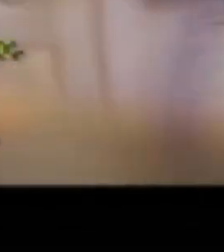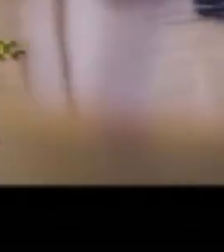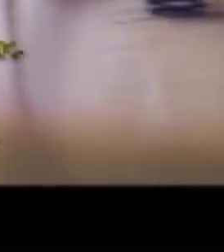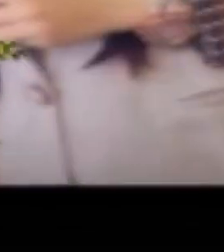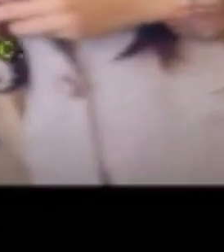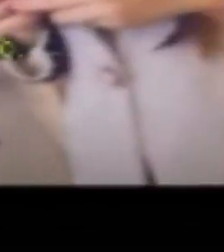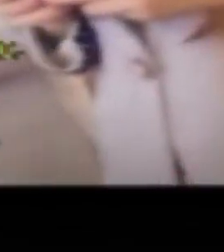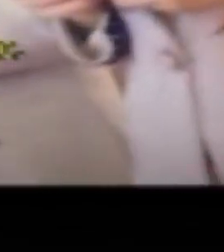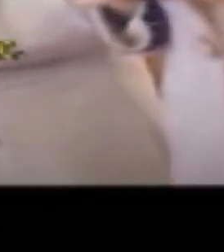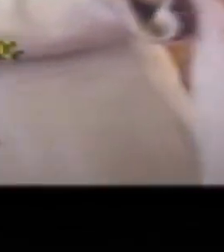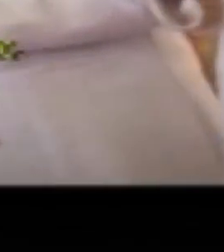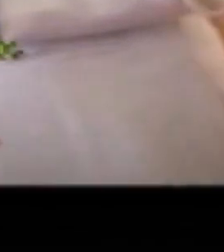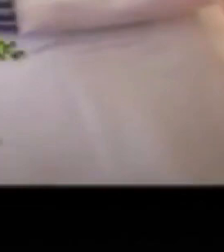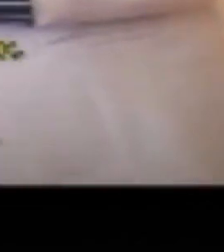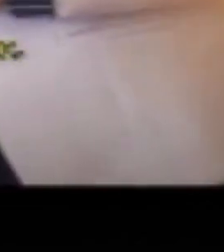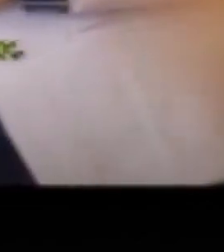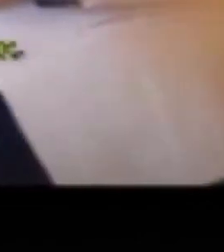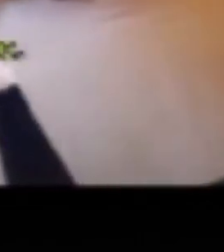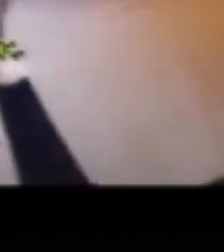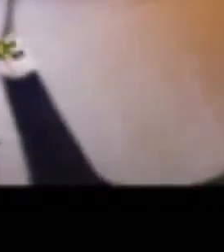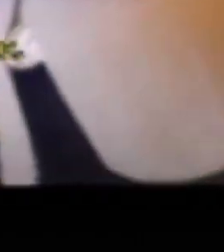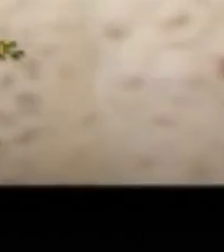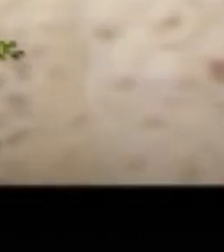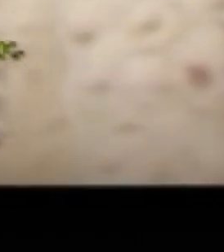امو صعب